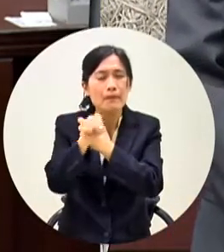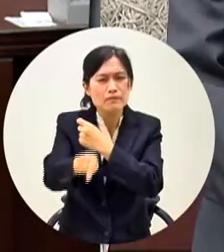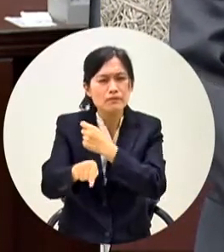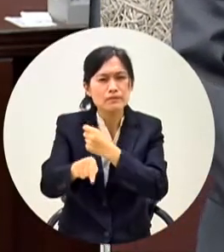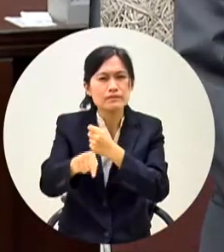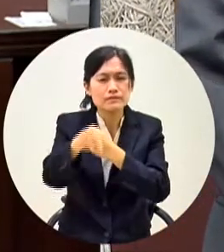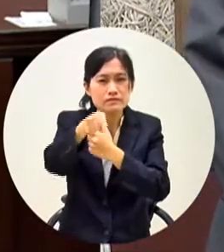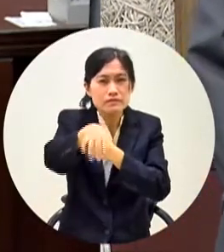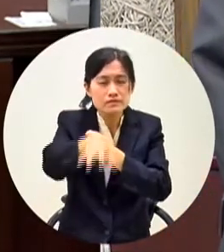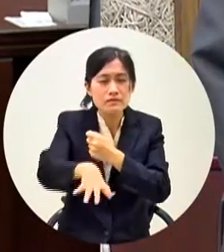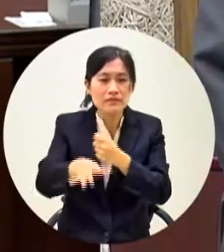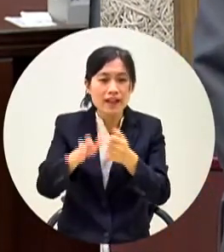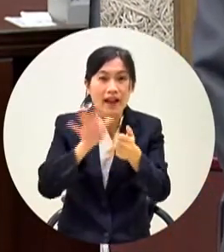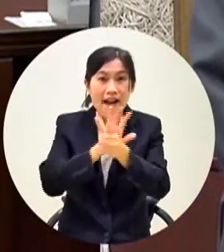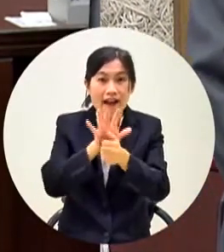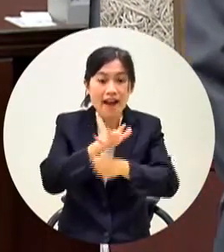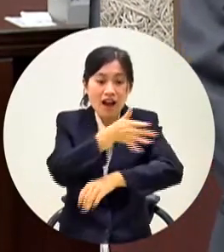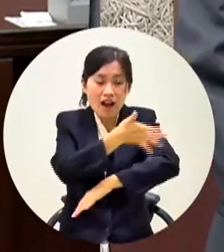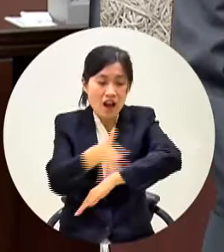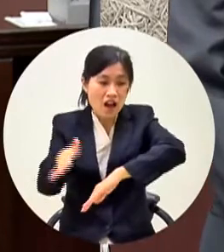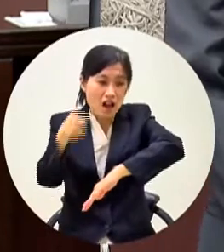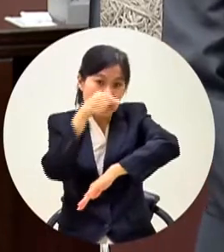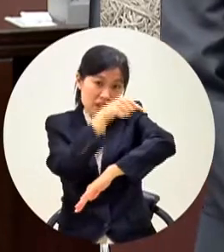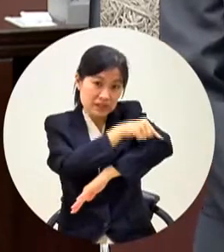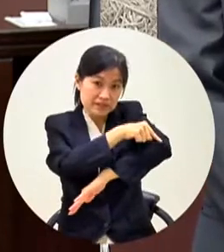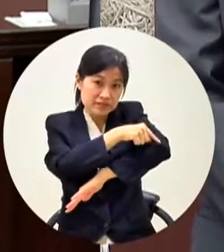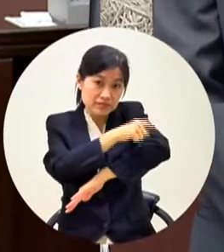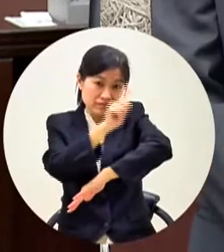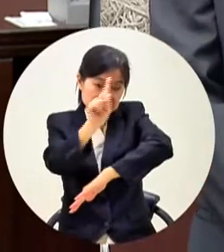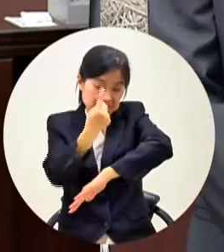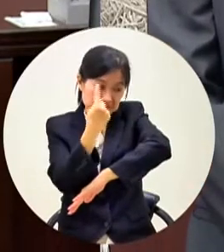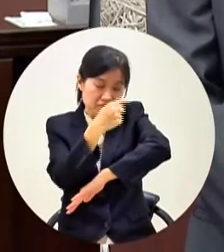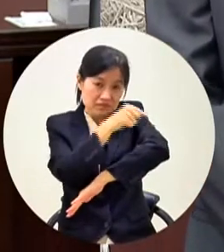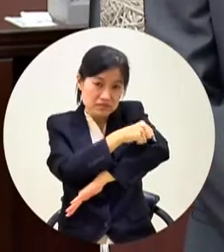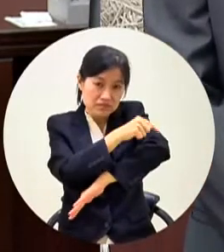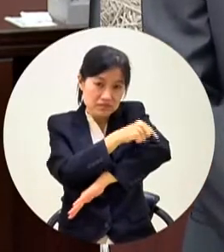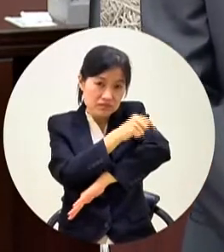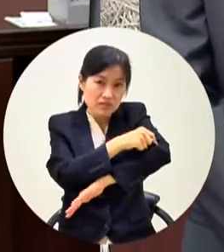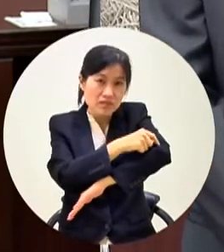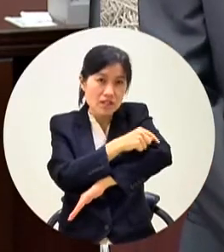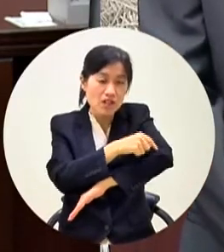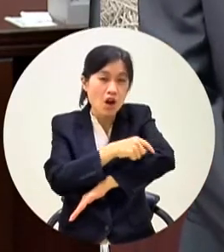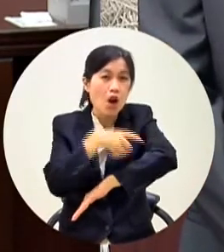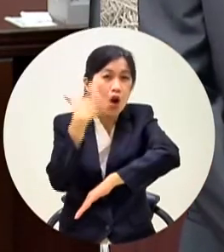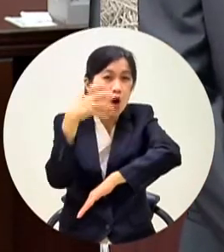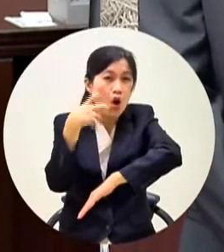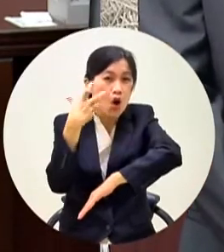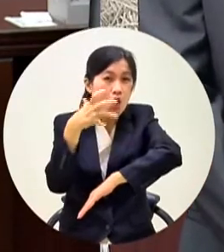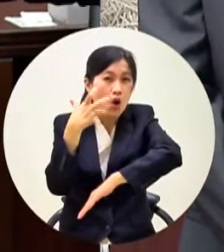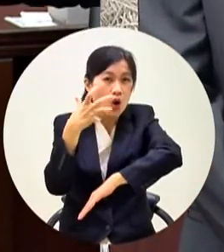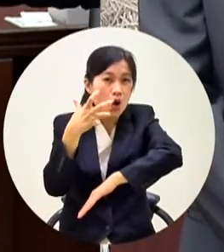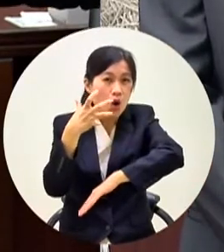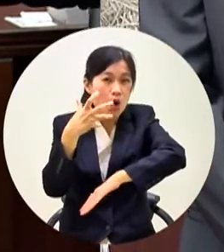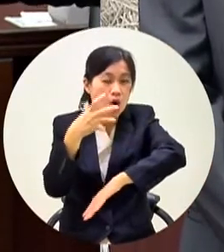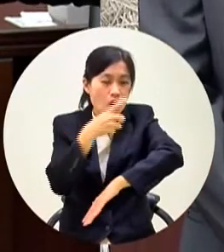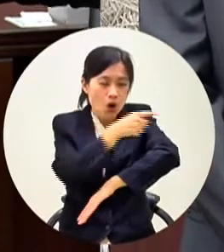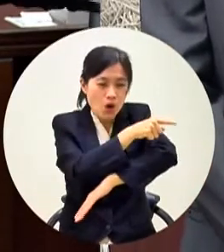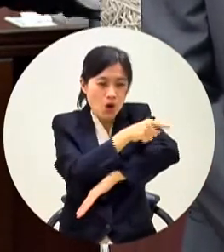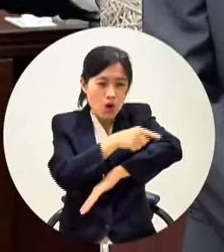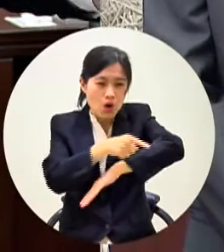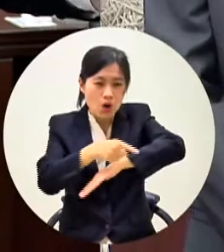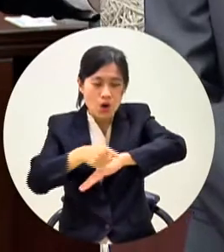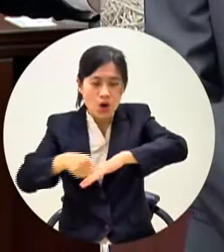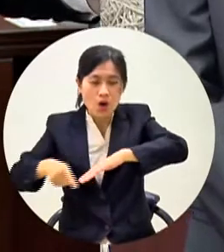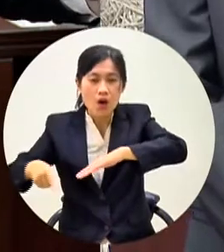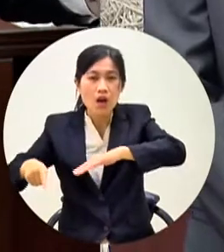是这个爱河沿途，都安尼爱河对迄个营庄拄啊起来来到遮就真尾啊，